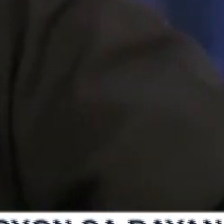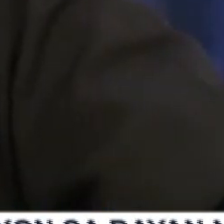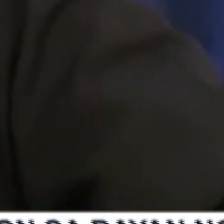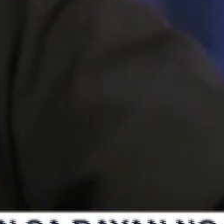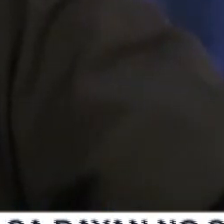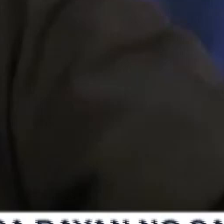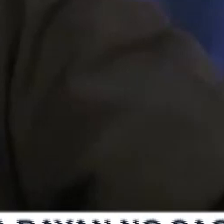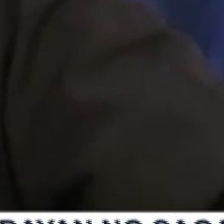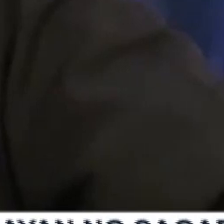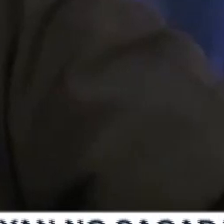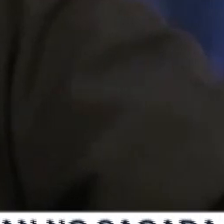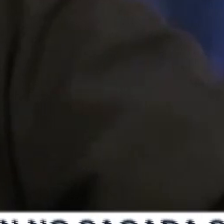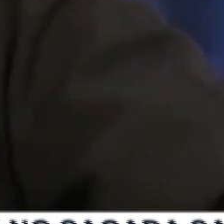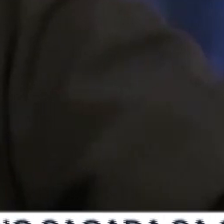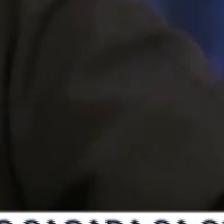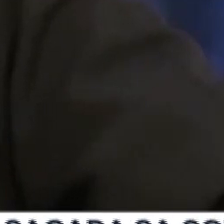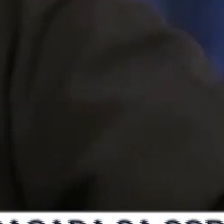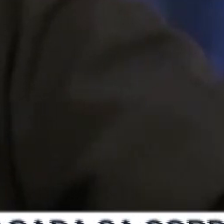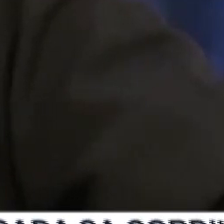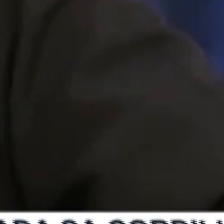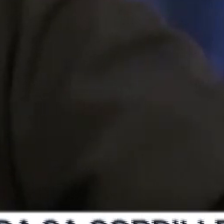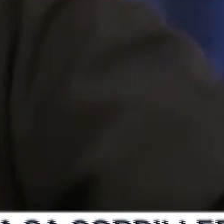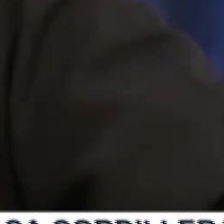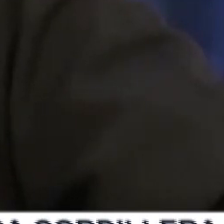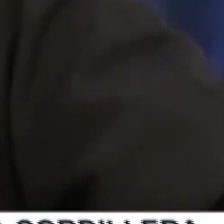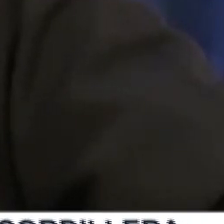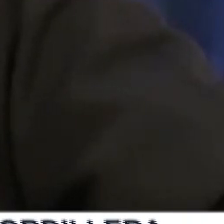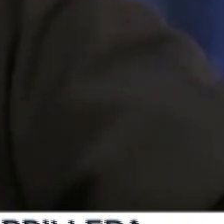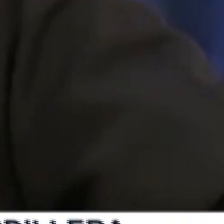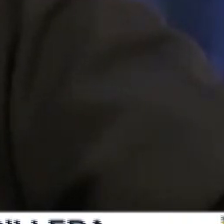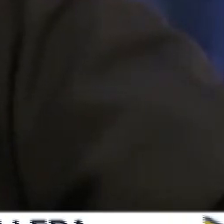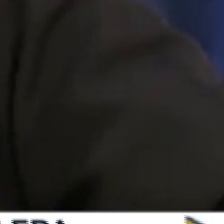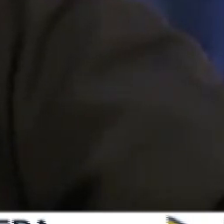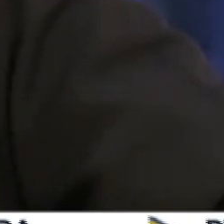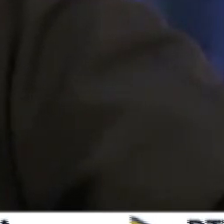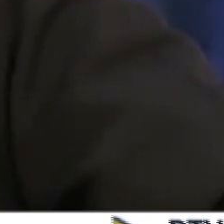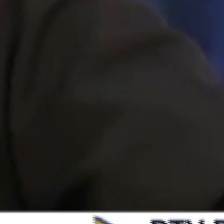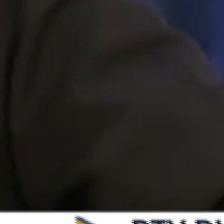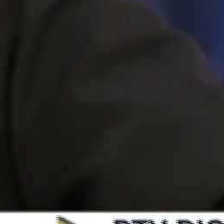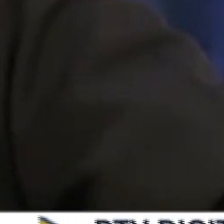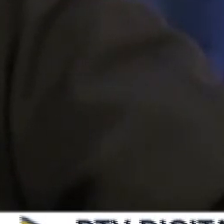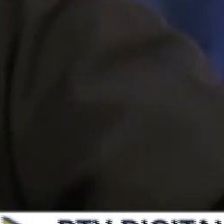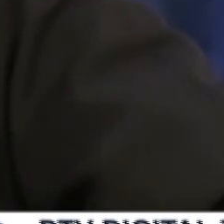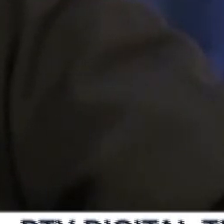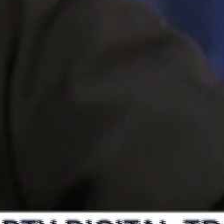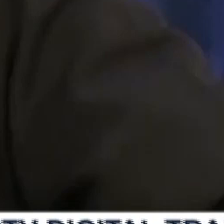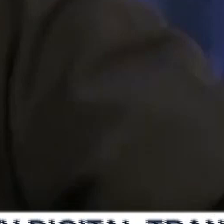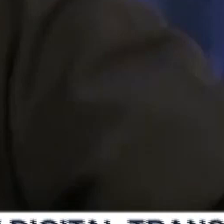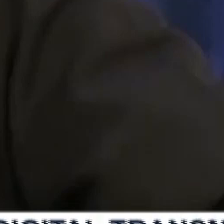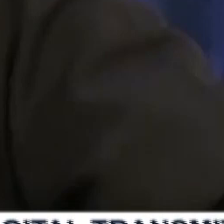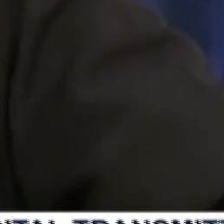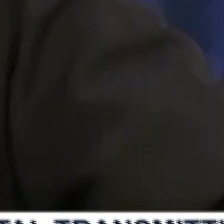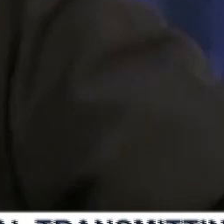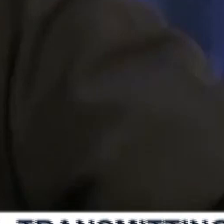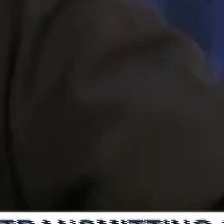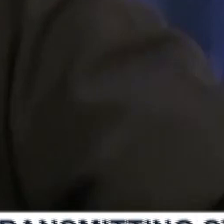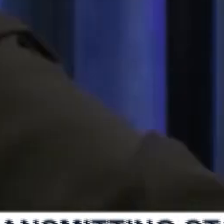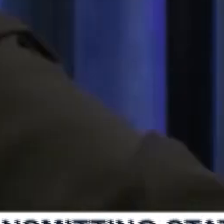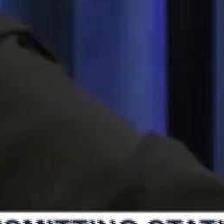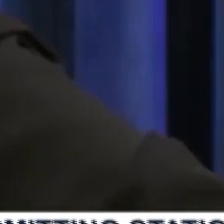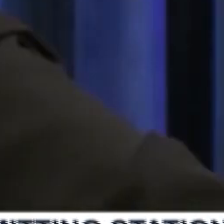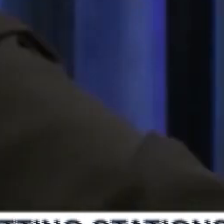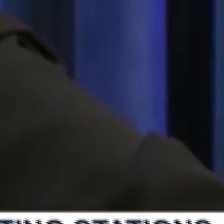together with law enforcement, are going after many of these equipment that are unregistered, that are smuggled